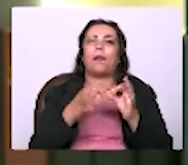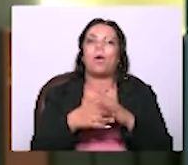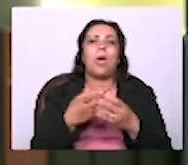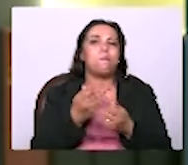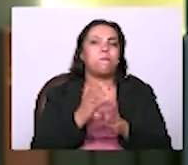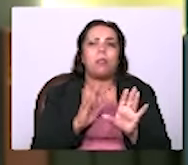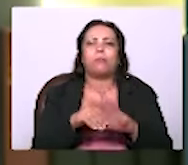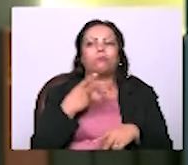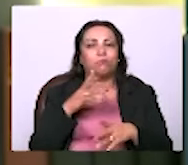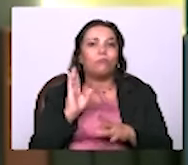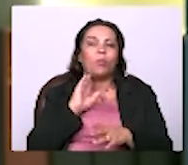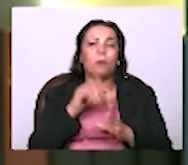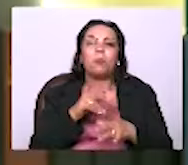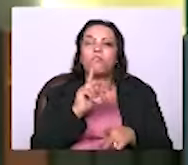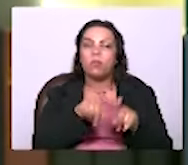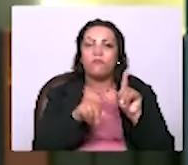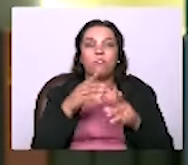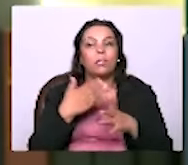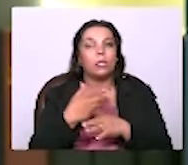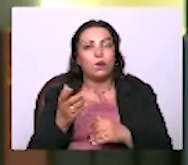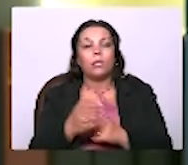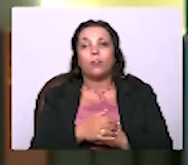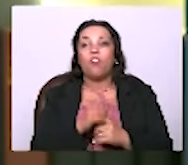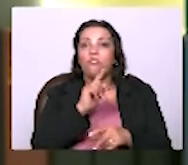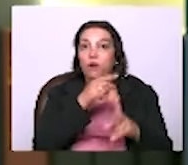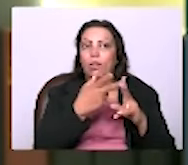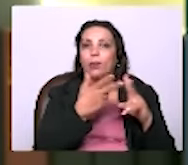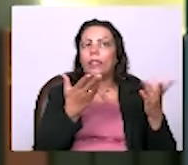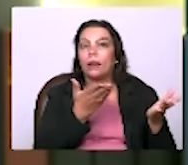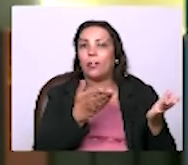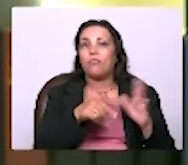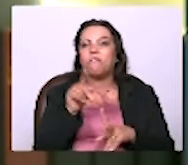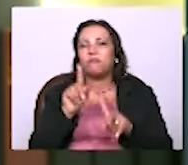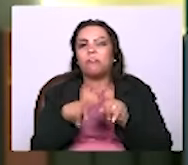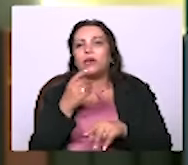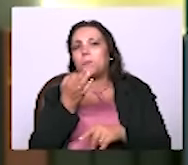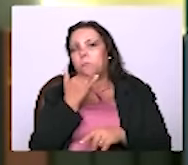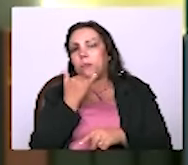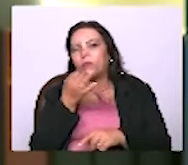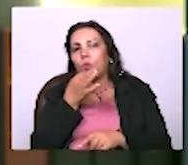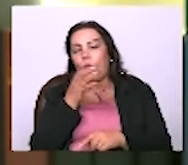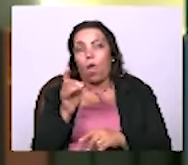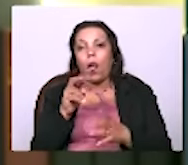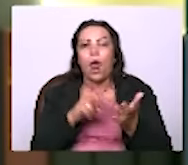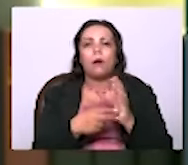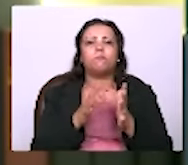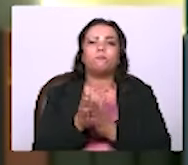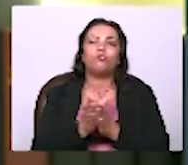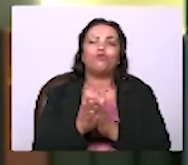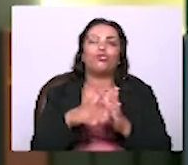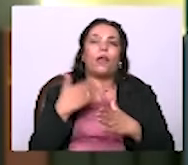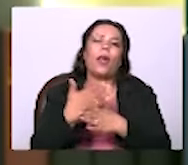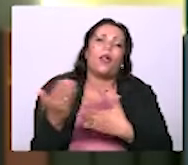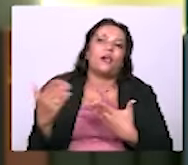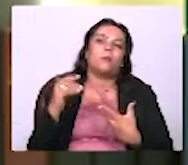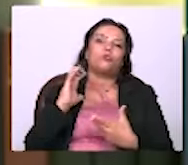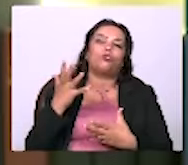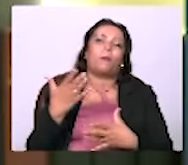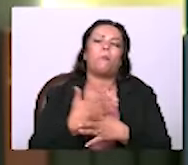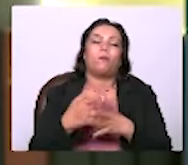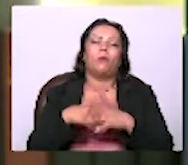جامعيات اهليه تانيه م عندش متطوعين خالص فاذا لابد ان احنا نشجع الشباب دول ان هم يتطوعوا في العمل الاهلي العمل الاهلي